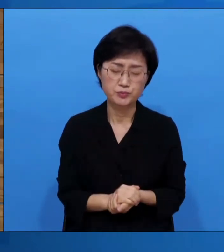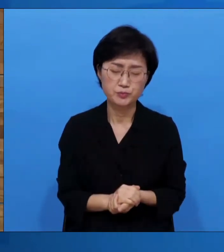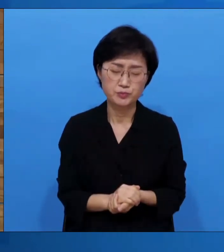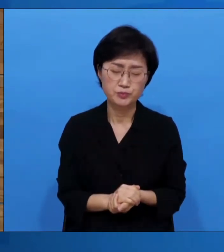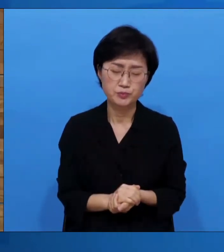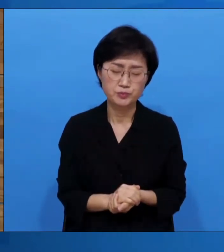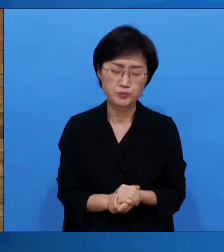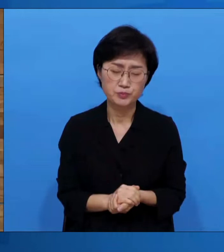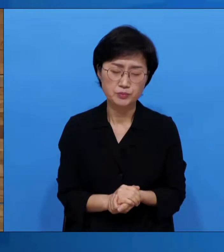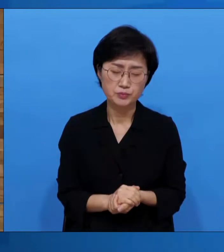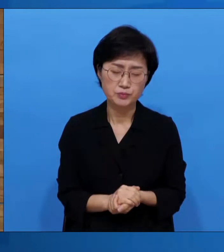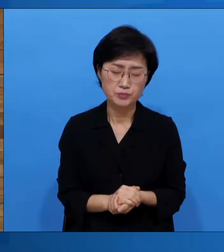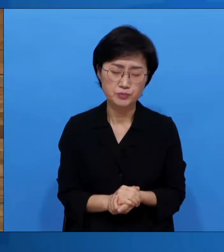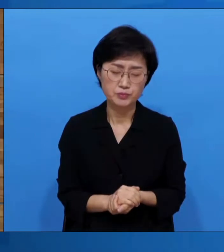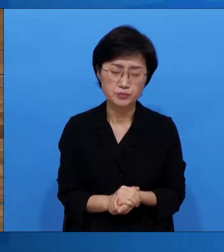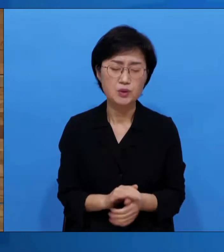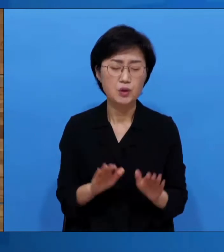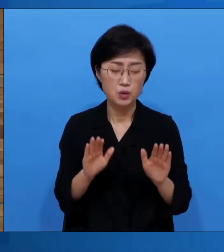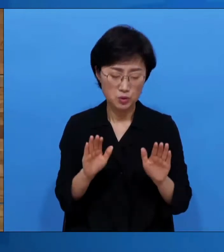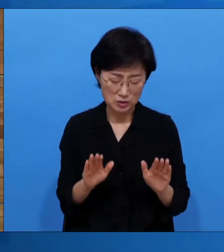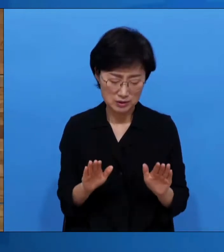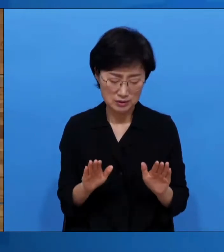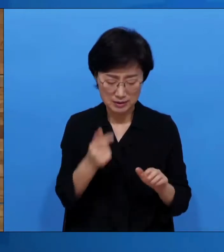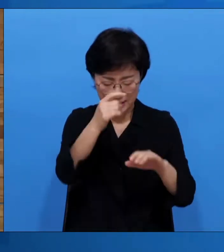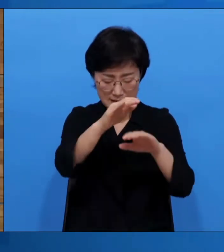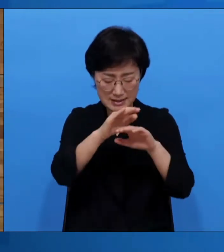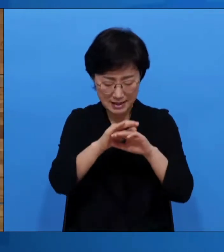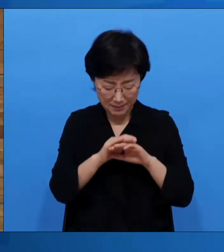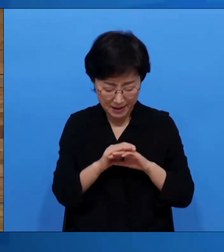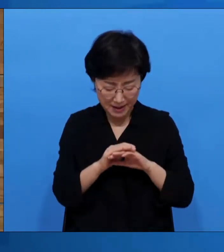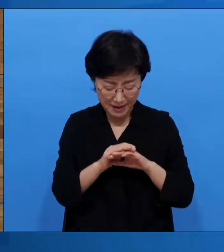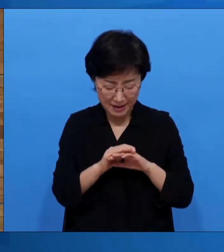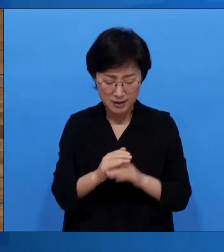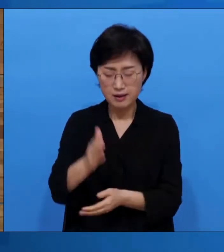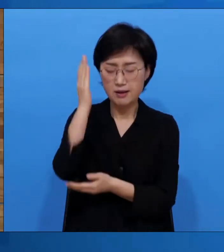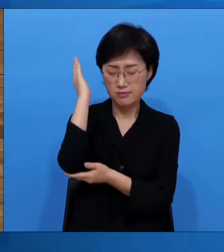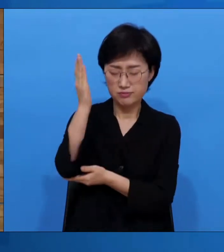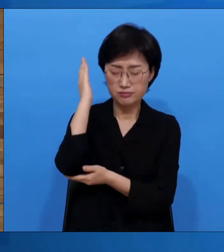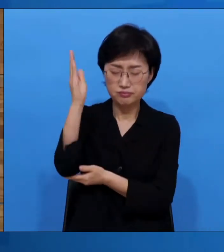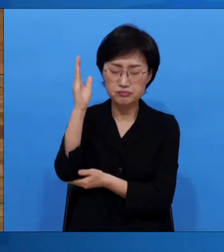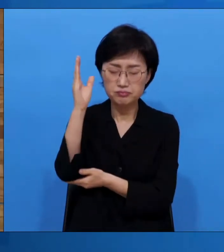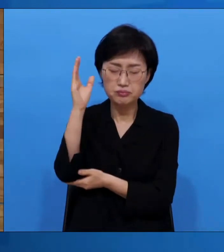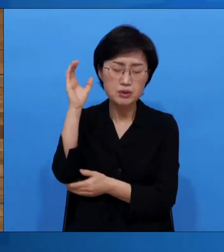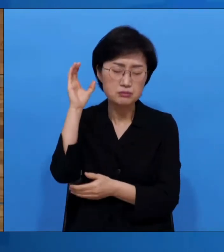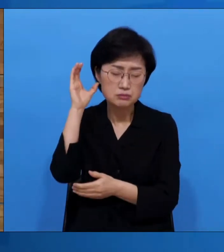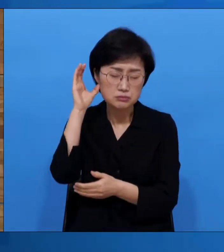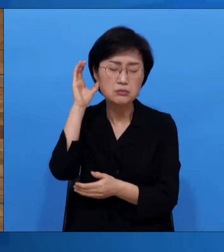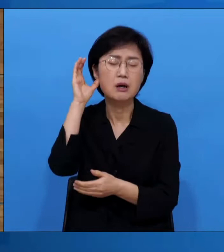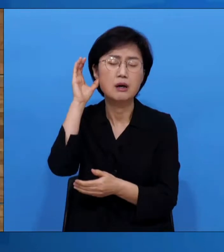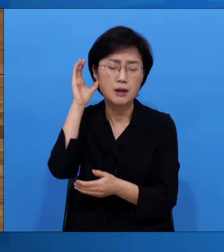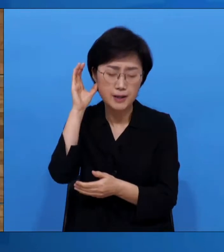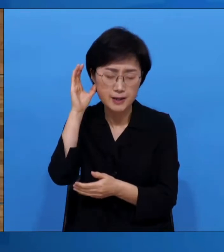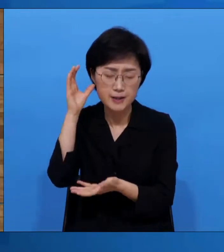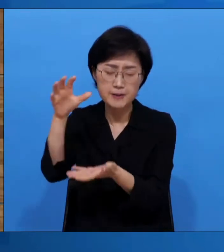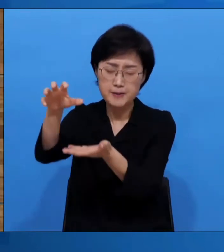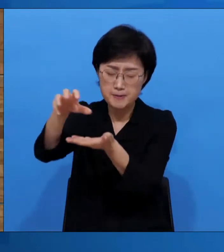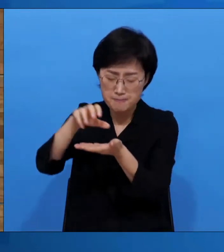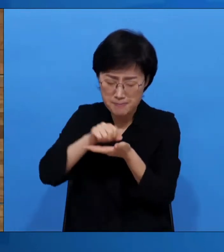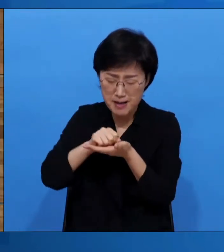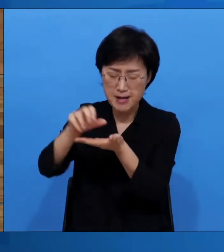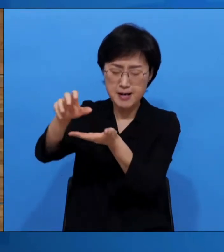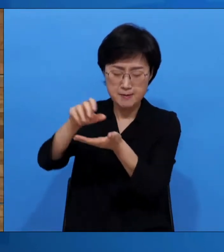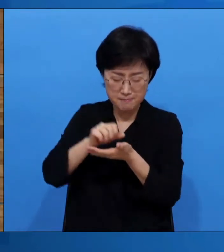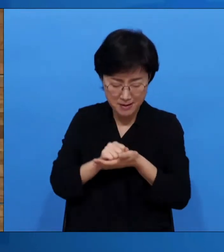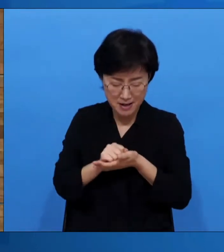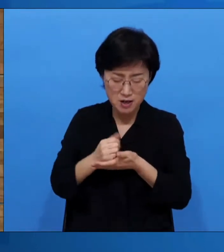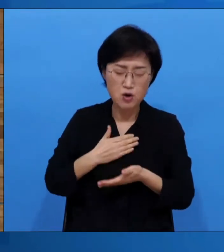same grace and strength. 오늘 예배를 통하여 선포되는 말씀으로 30만 다락방 선도들에게 힘이 되고 답이